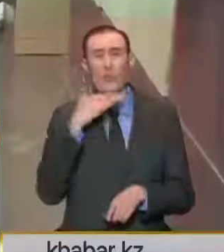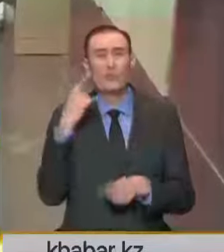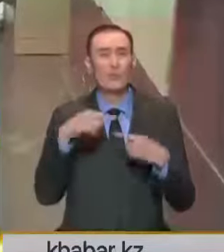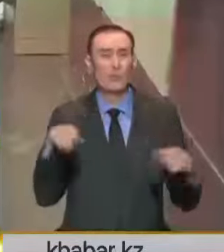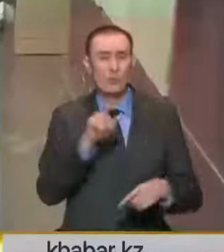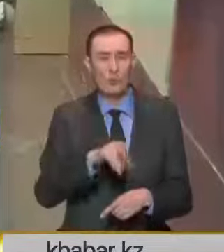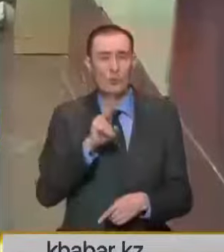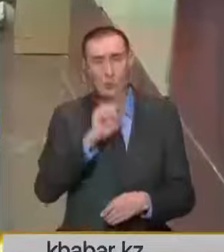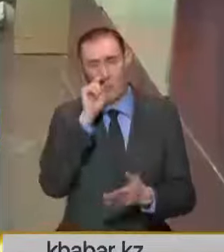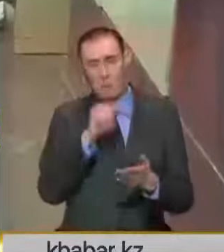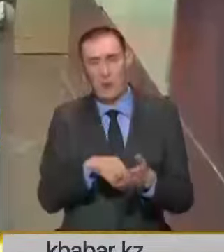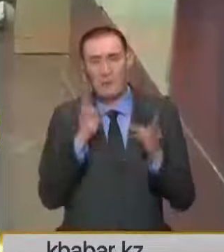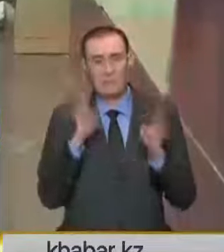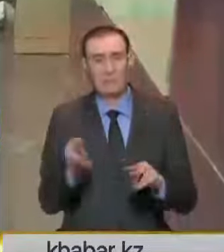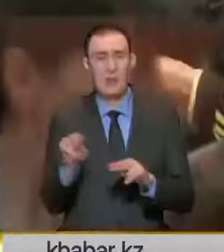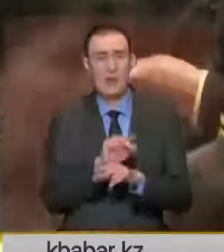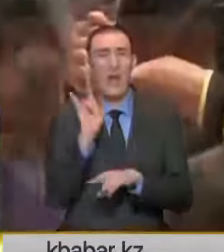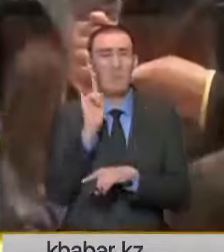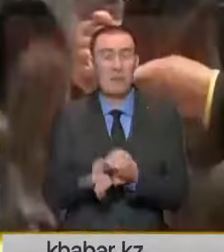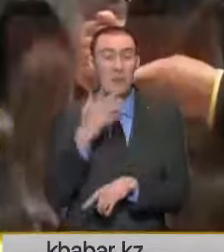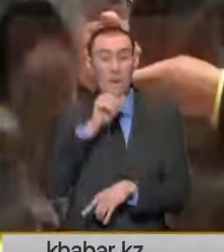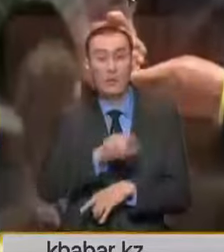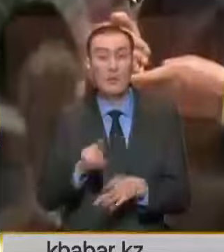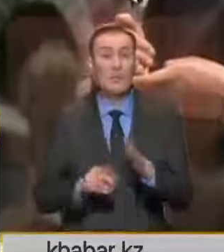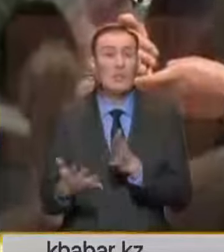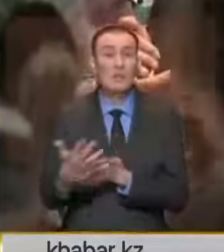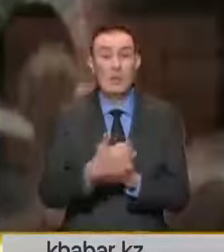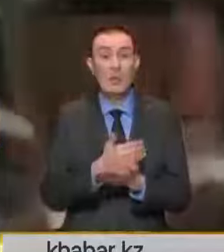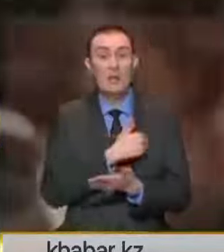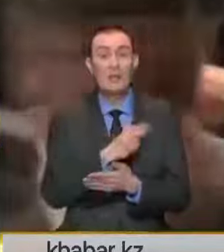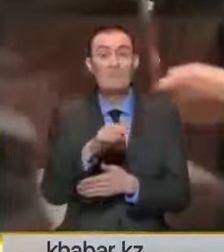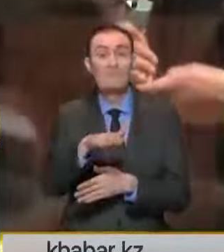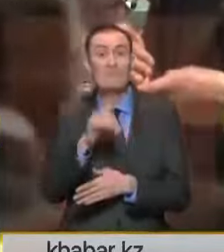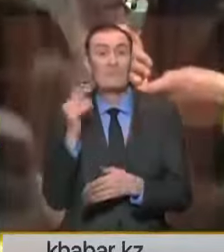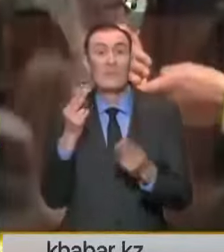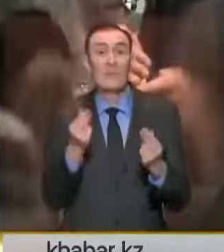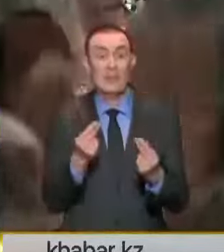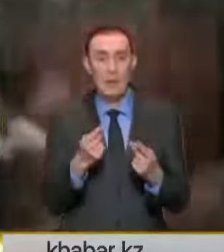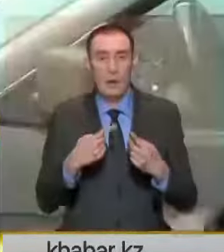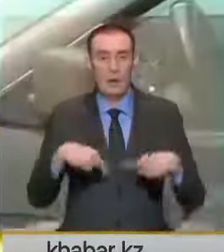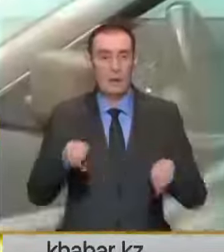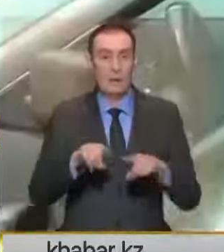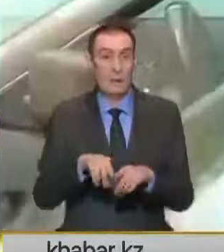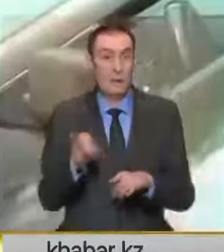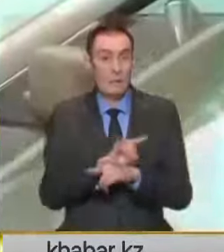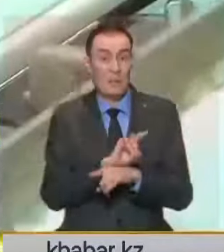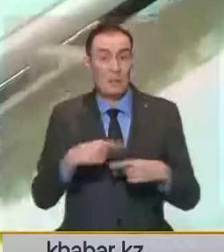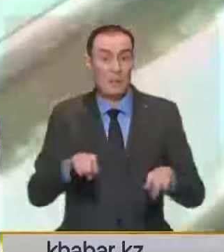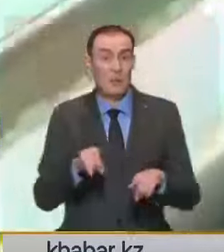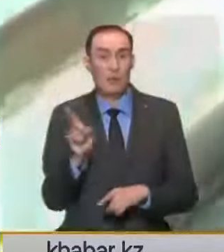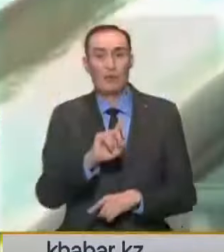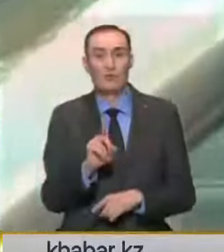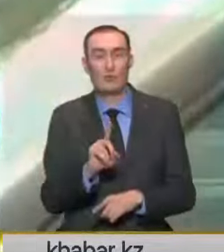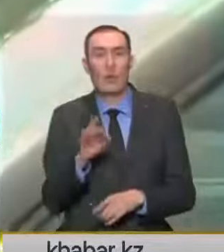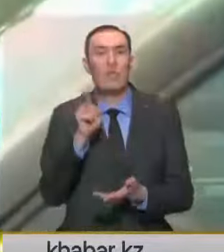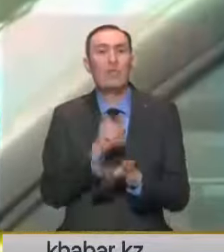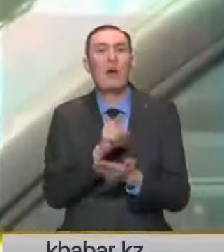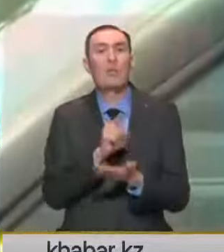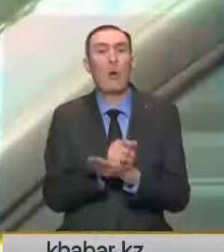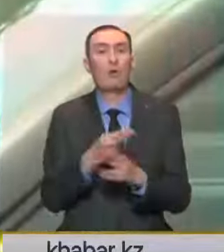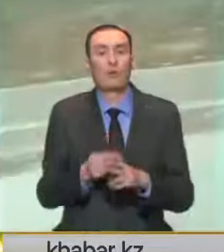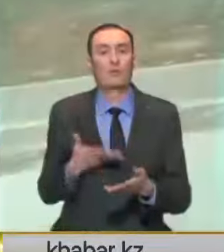других, ставших жертвами обмана. Как только люди собираются снять заработанные деньги, организаторы финпирамид заявляют о налоге,